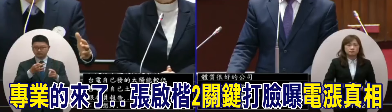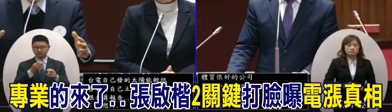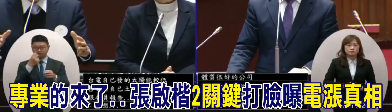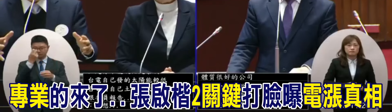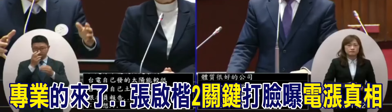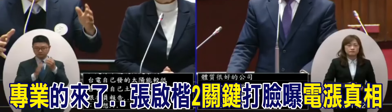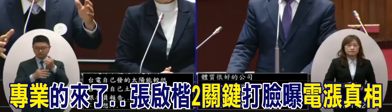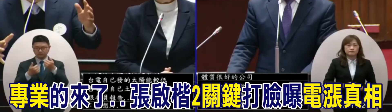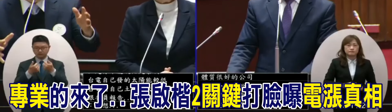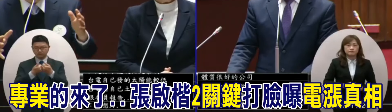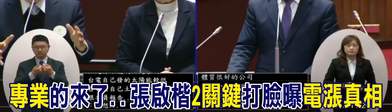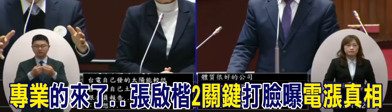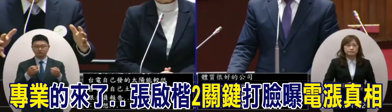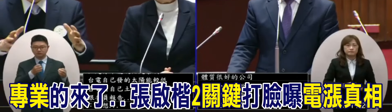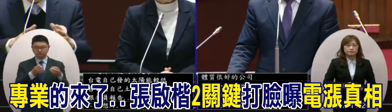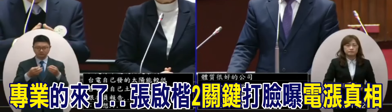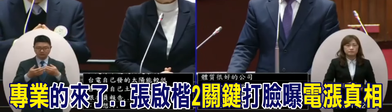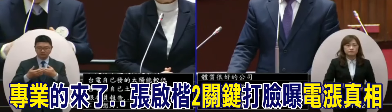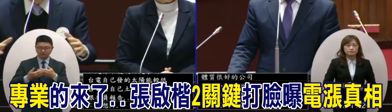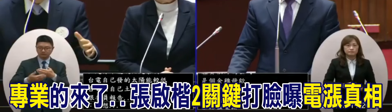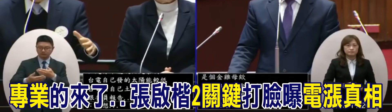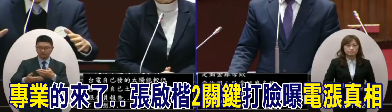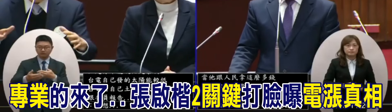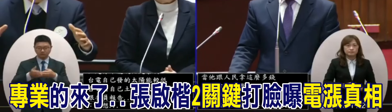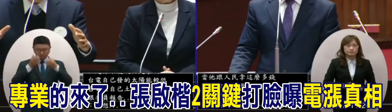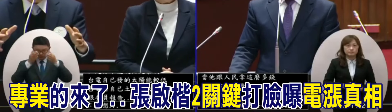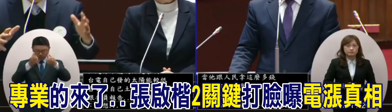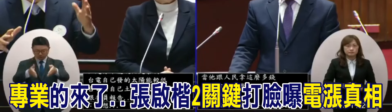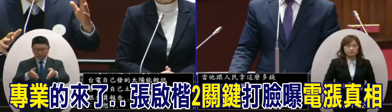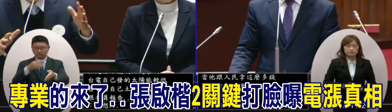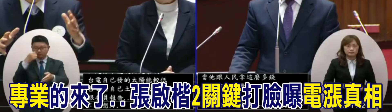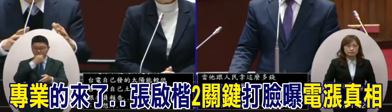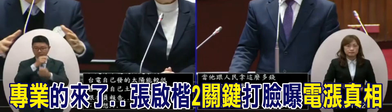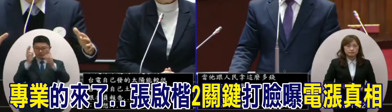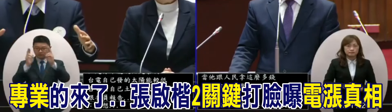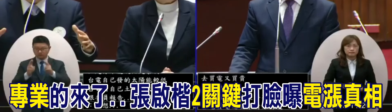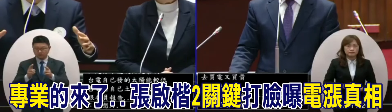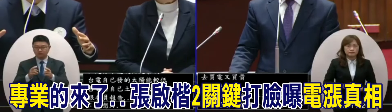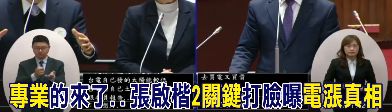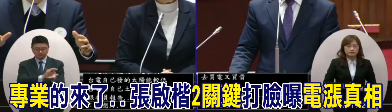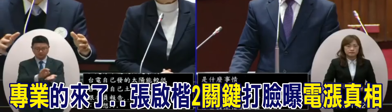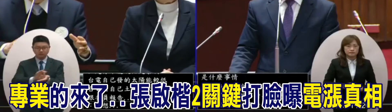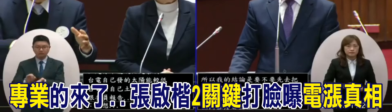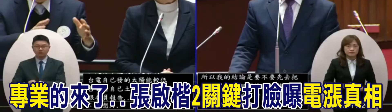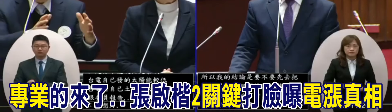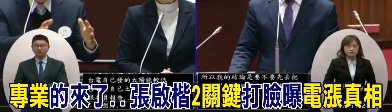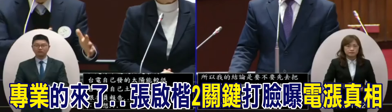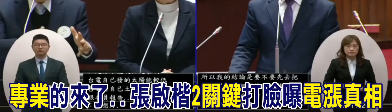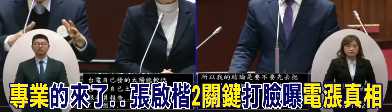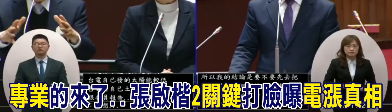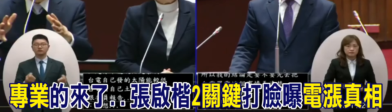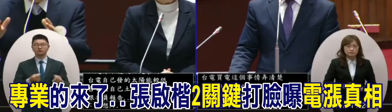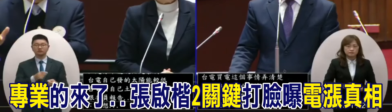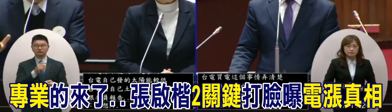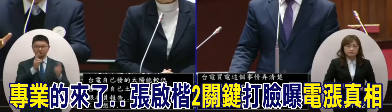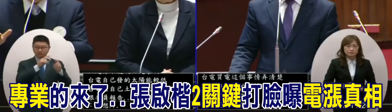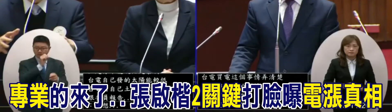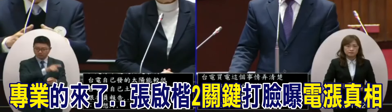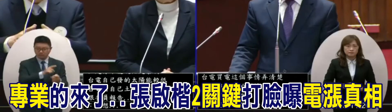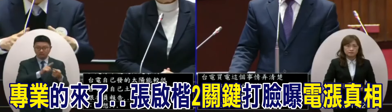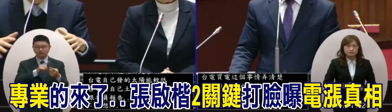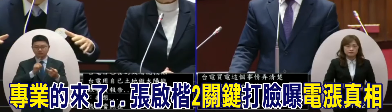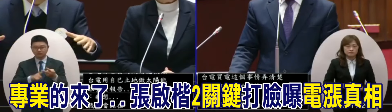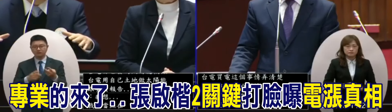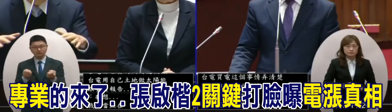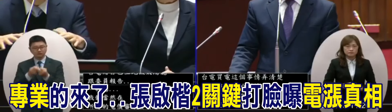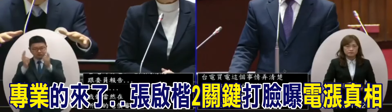讨论的过程当中，我们当然也会就台电的这一个支出的部分哈，包括购电的部分，包括发电